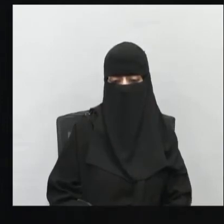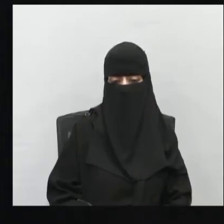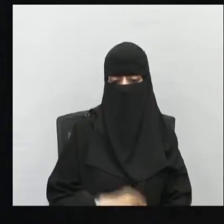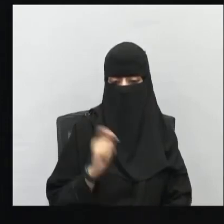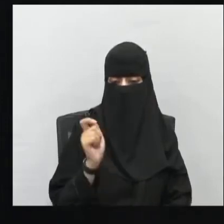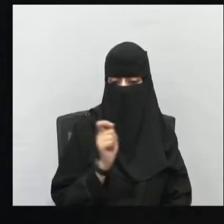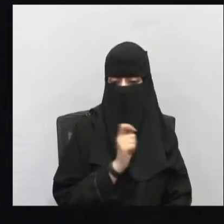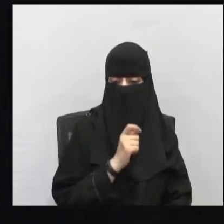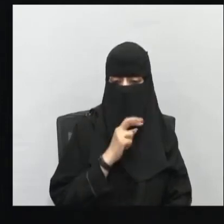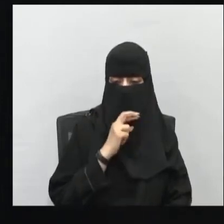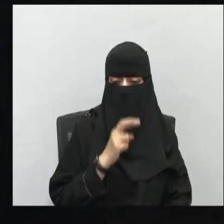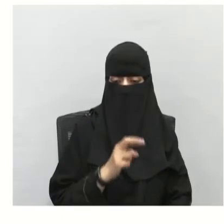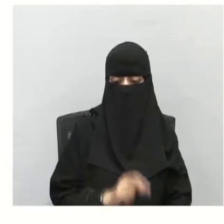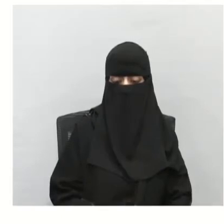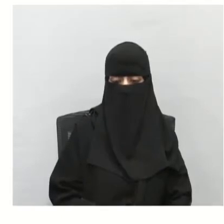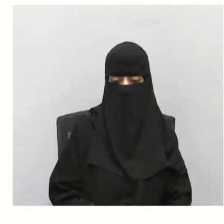الإجابة.